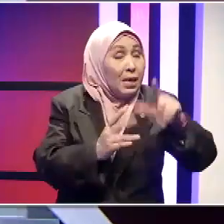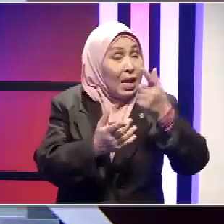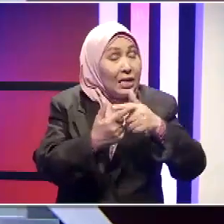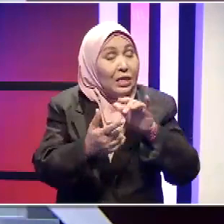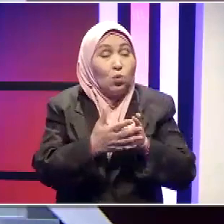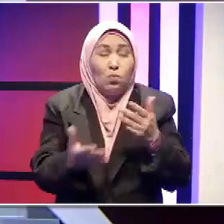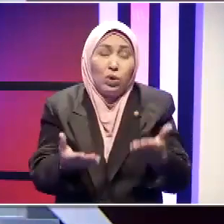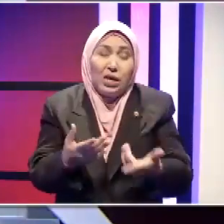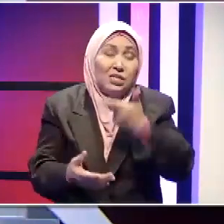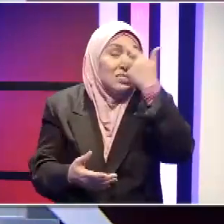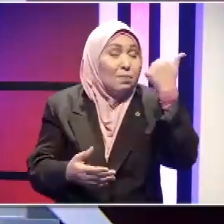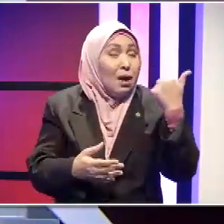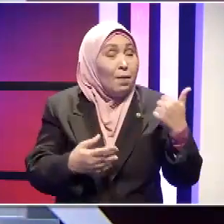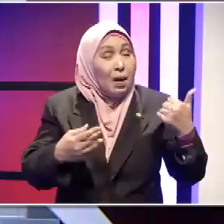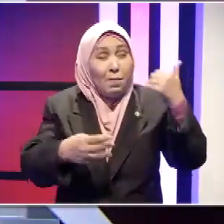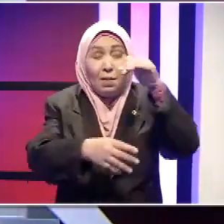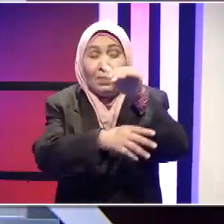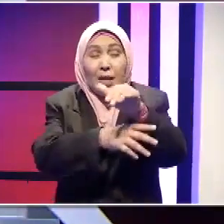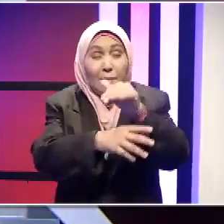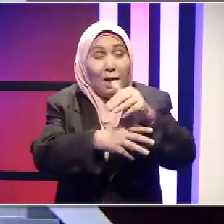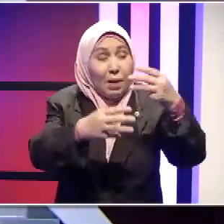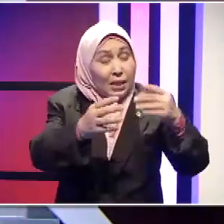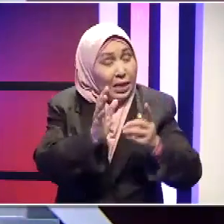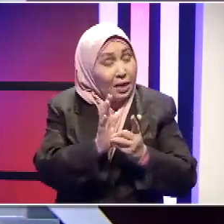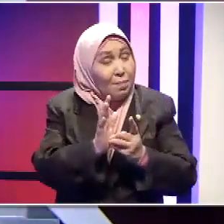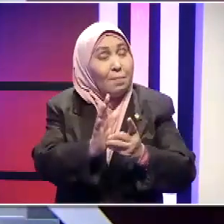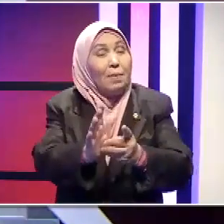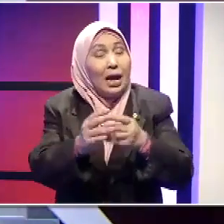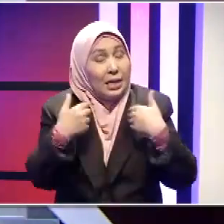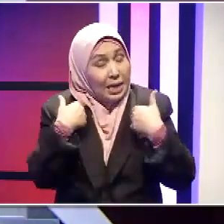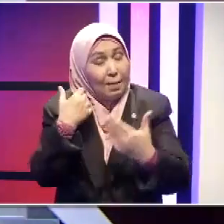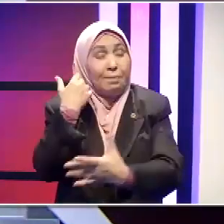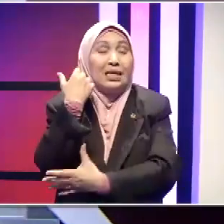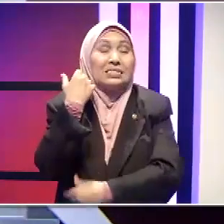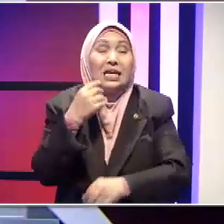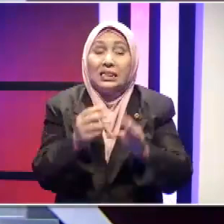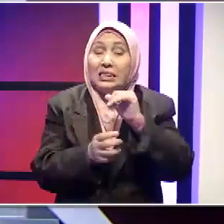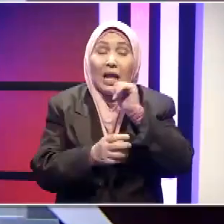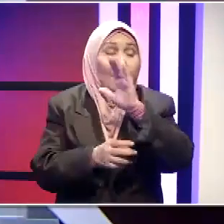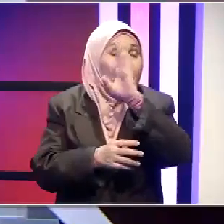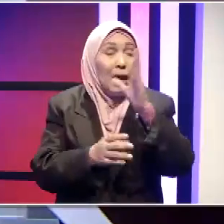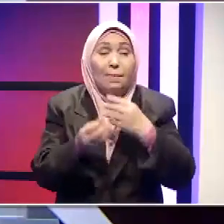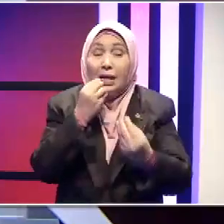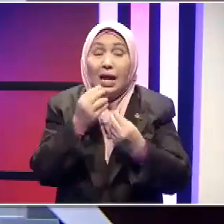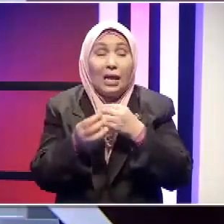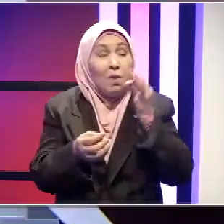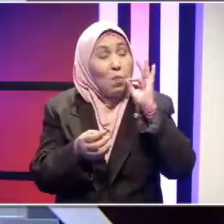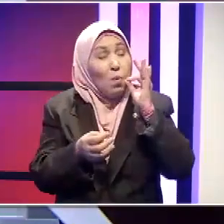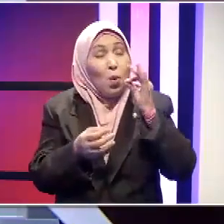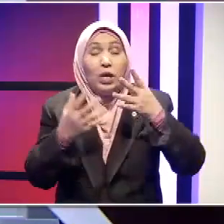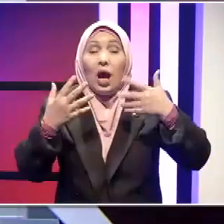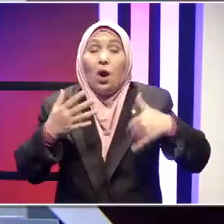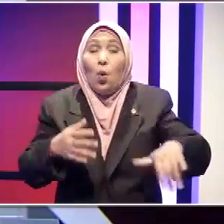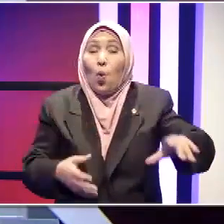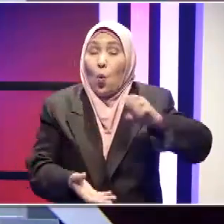kerana mereka berjuang itu saatnya mereka ademe ada yang miskin tak pernah pun makan buah-buah yang hebat itulah gada